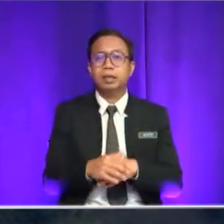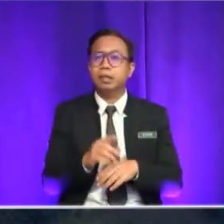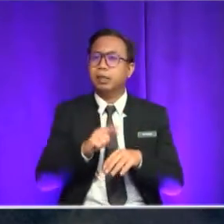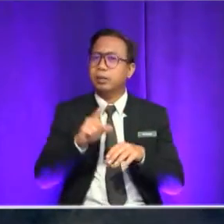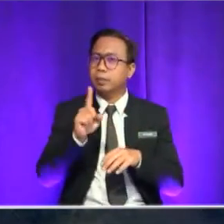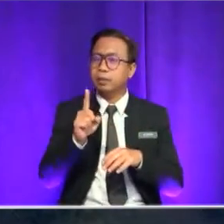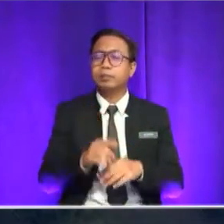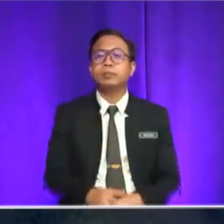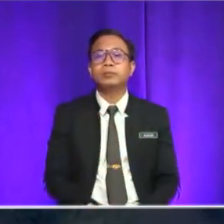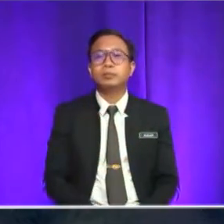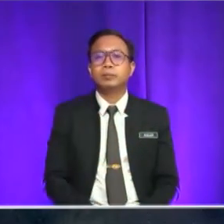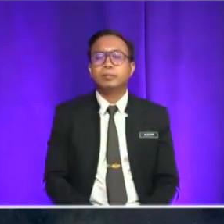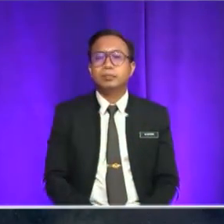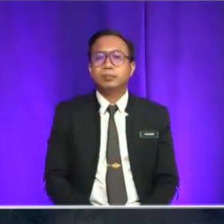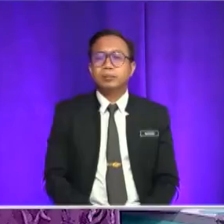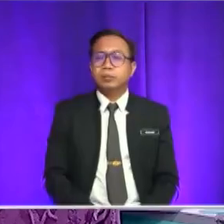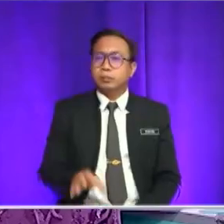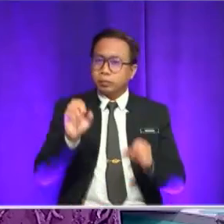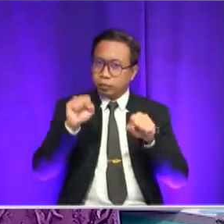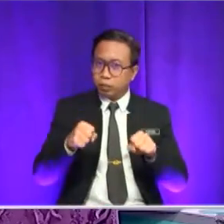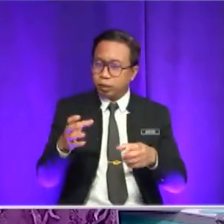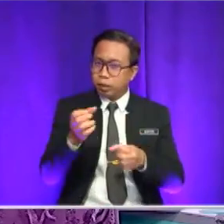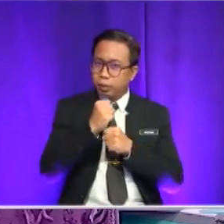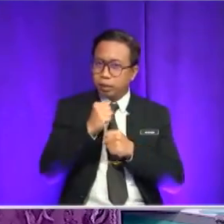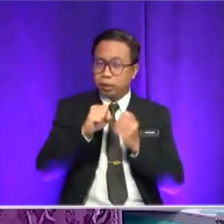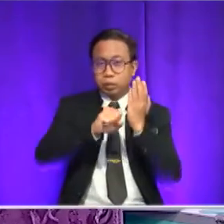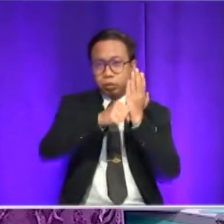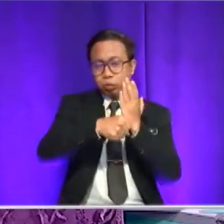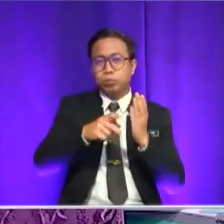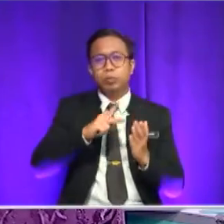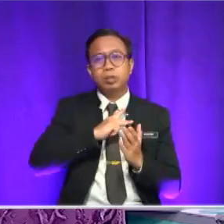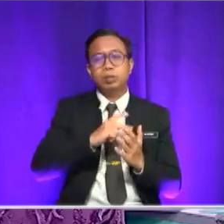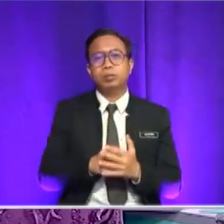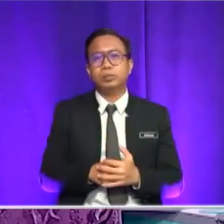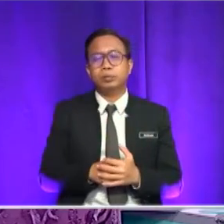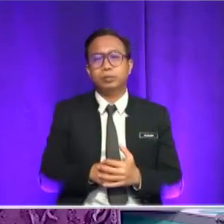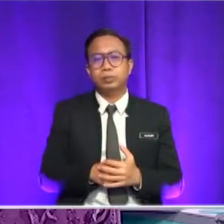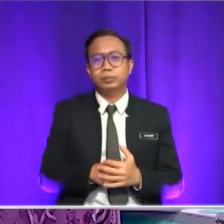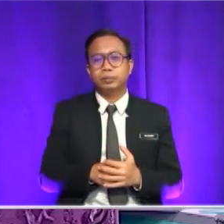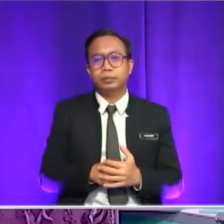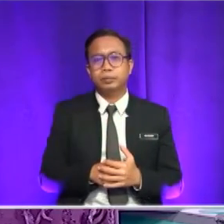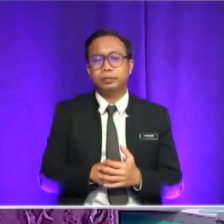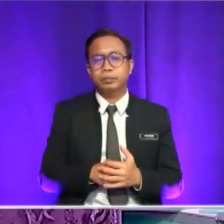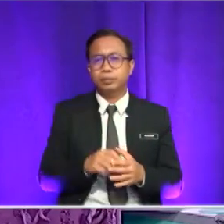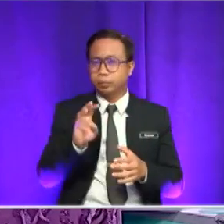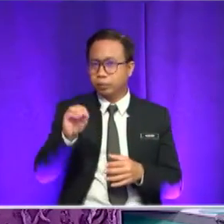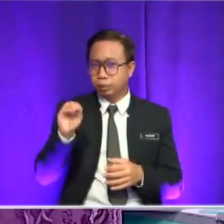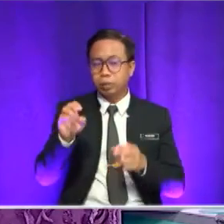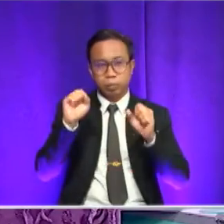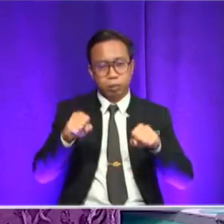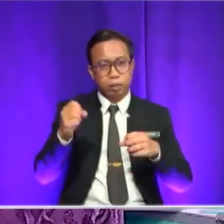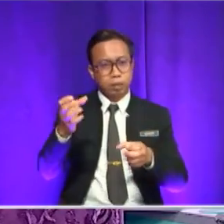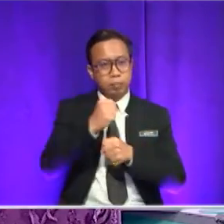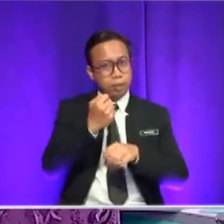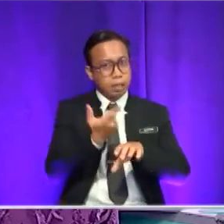mana? Baiklah, murid-murid boleh dapatkan di Sumberku, ya. Jadi maknanya murid-murid boleh dapatkan